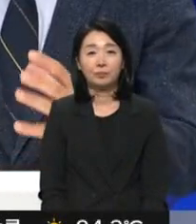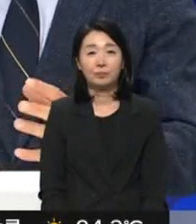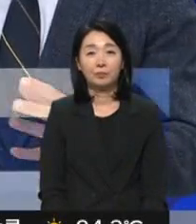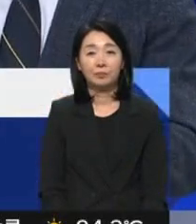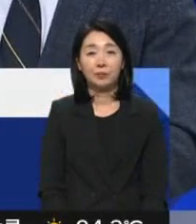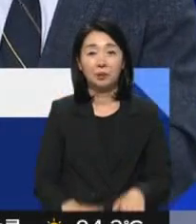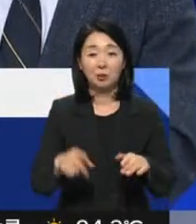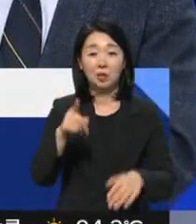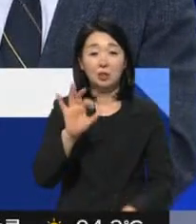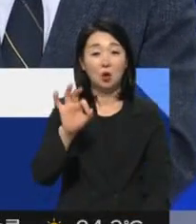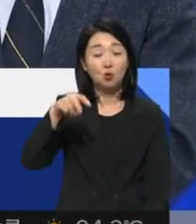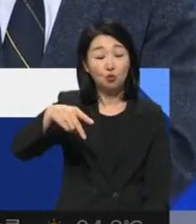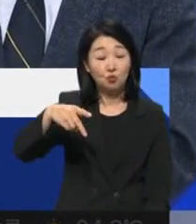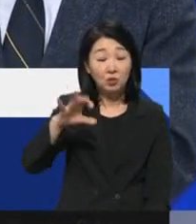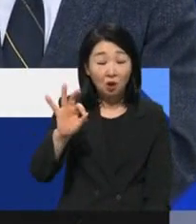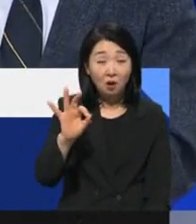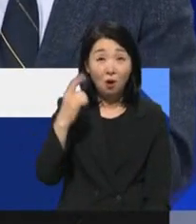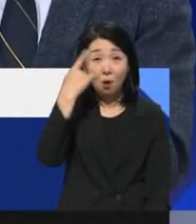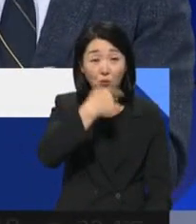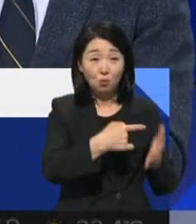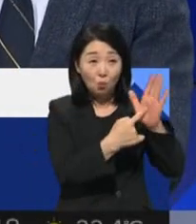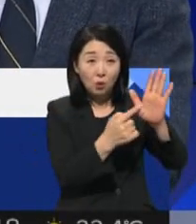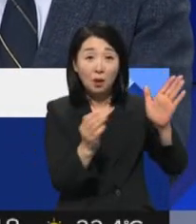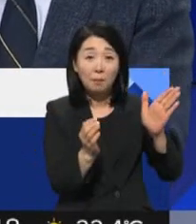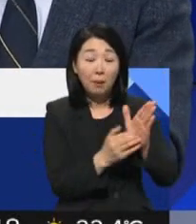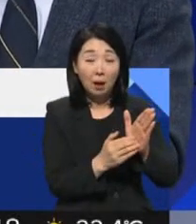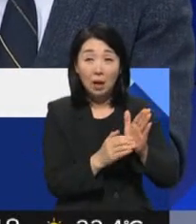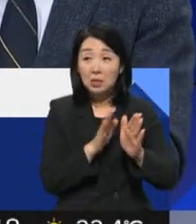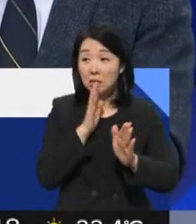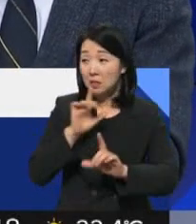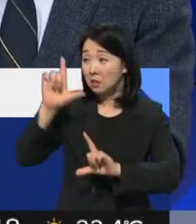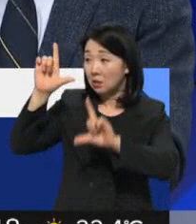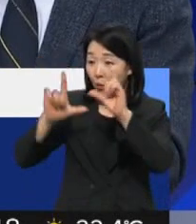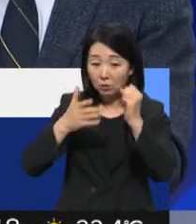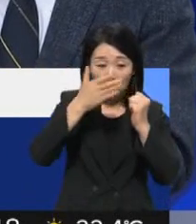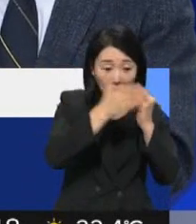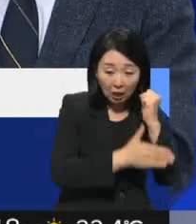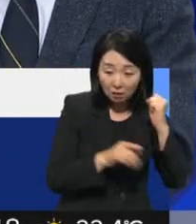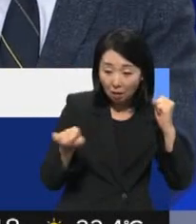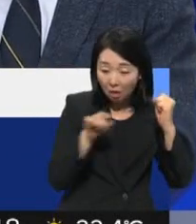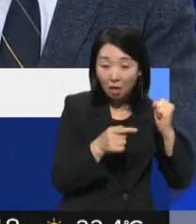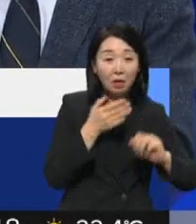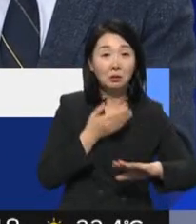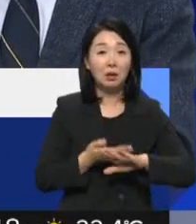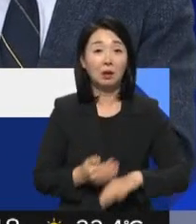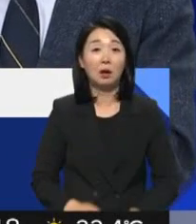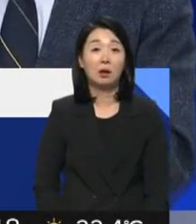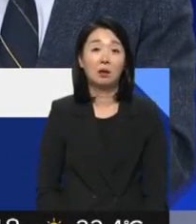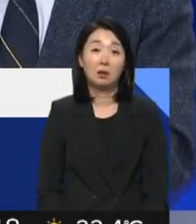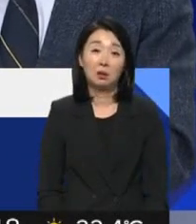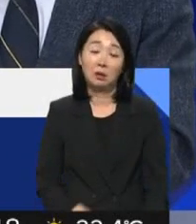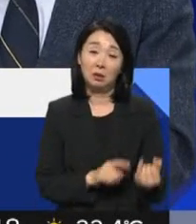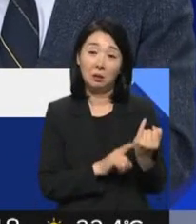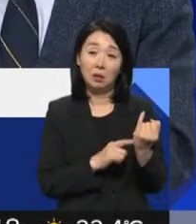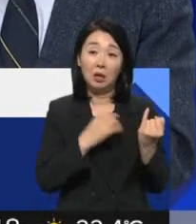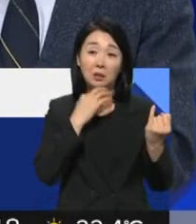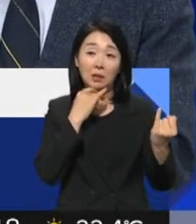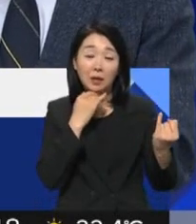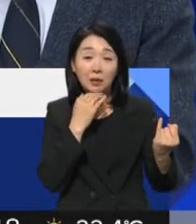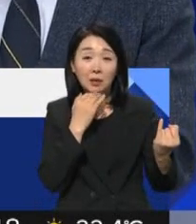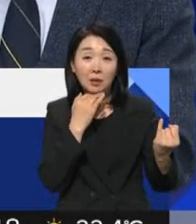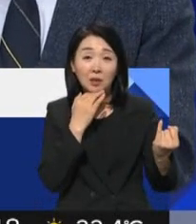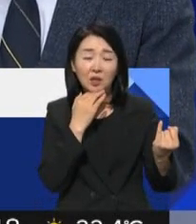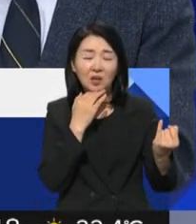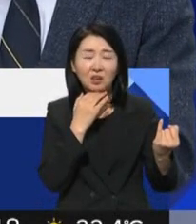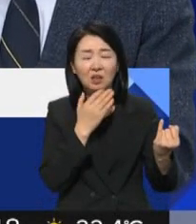이번에 정유정 같은 경우도 얼굴을 공개했는데 너무나 실물하고 다르다 그런 얘기가 나오지 않습니까? 특히 이제 정유정 같은 경우 나이가 저렇게 그